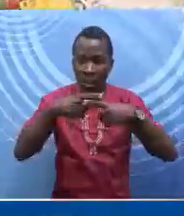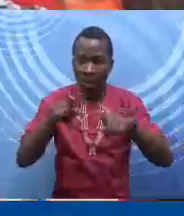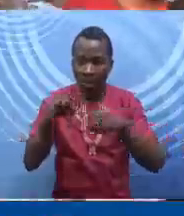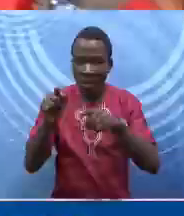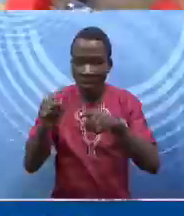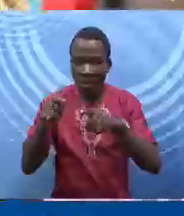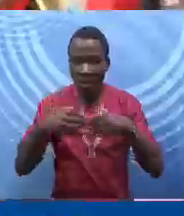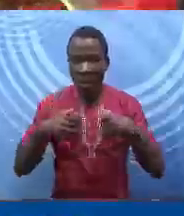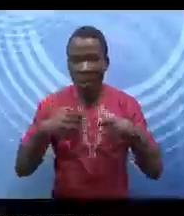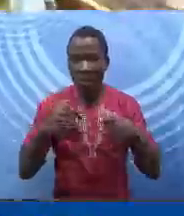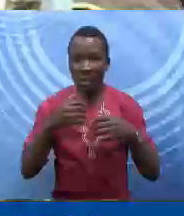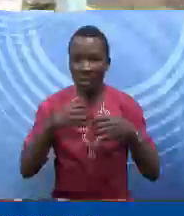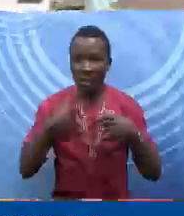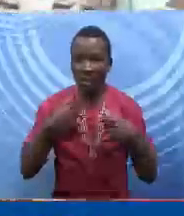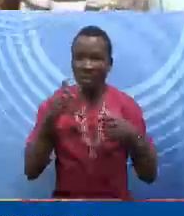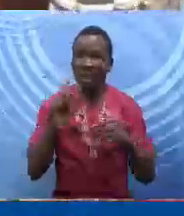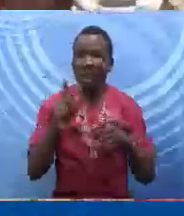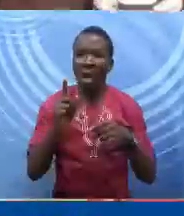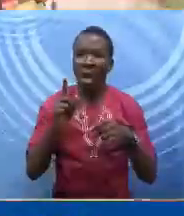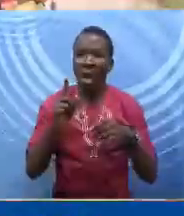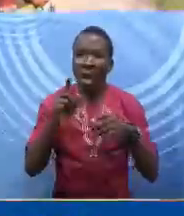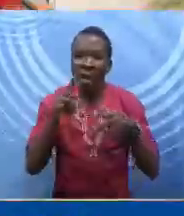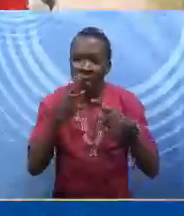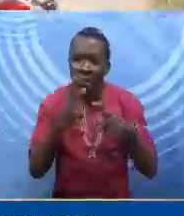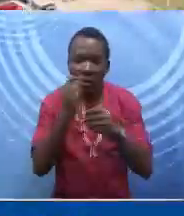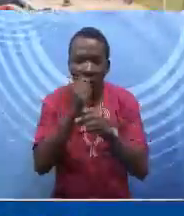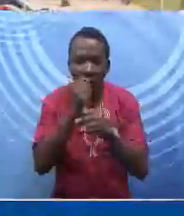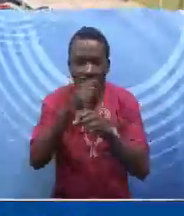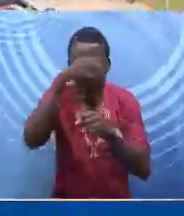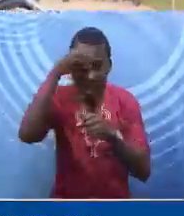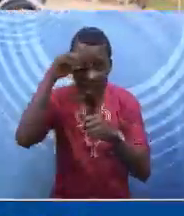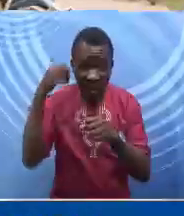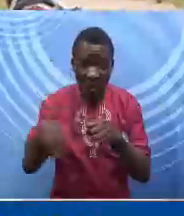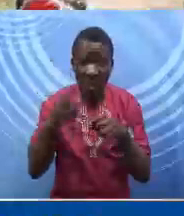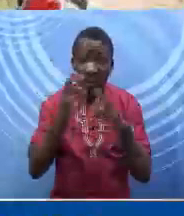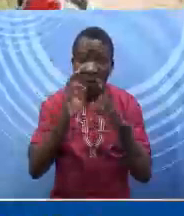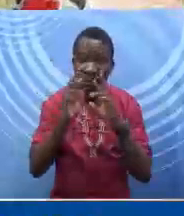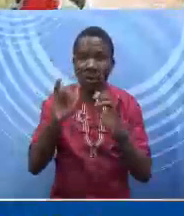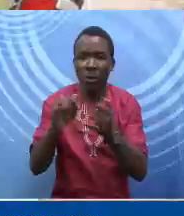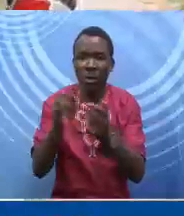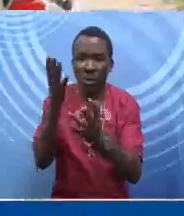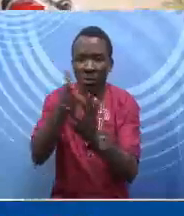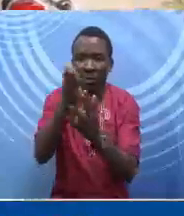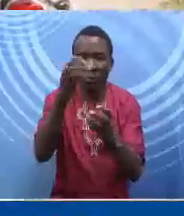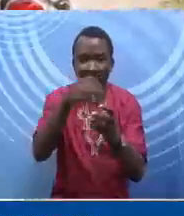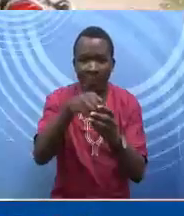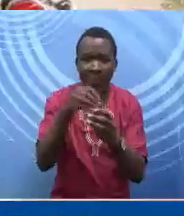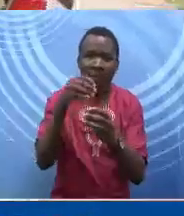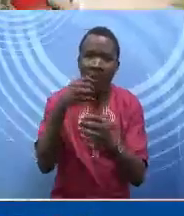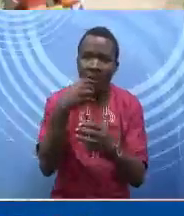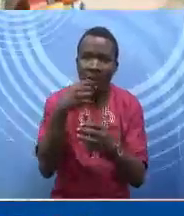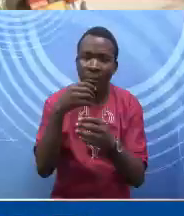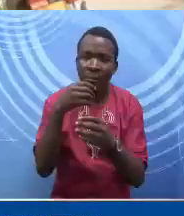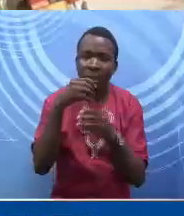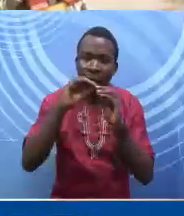ry'amatungo. Iry'amatungo nta kuntu tuba tutakoze, urabona ko natwe tugerageza kunyuramo, tubabwira kwambara